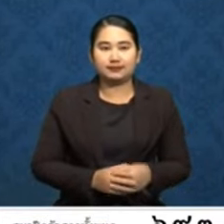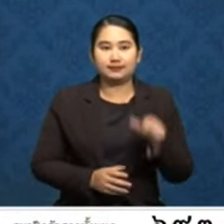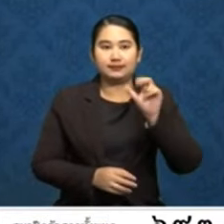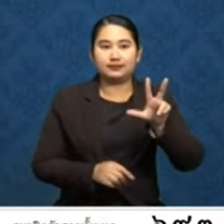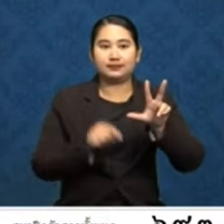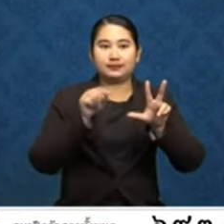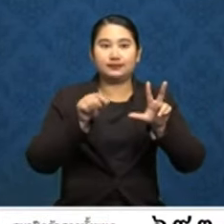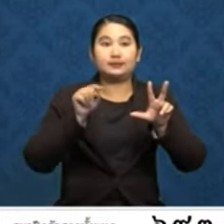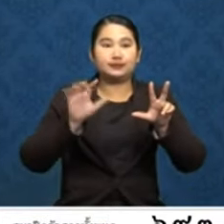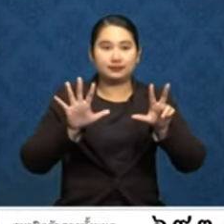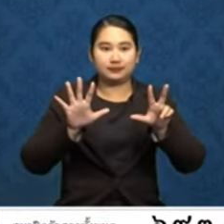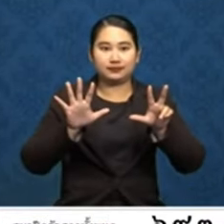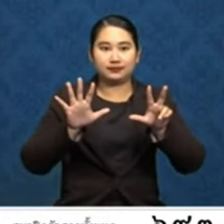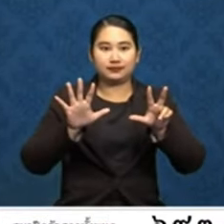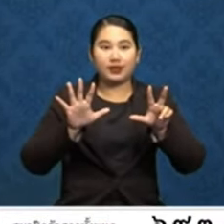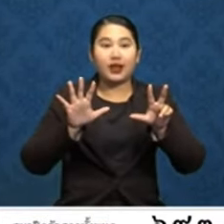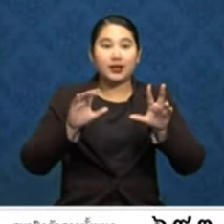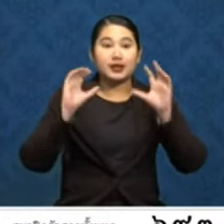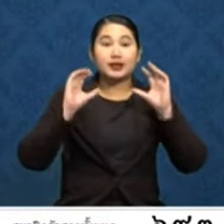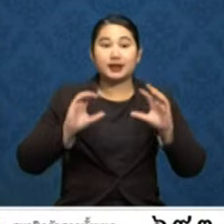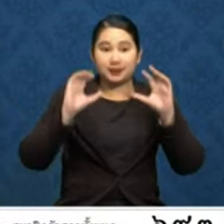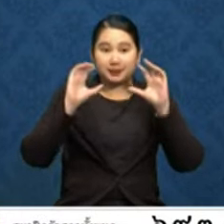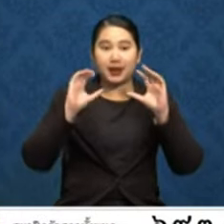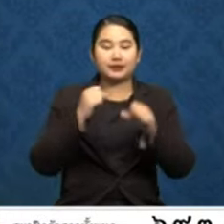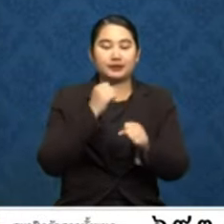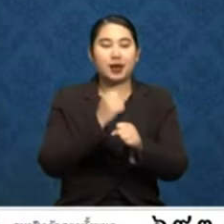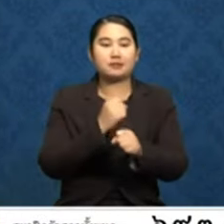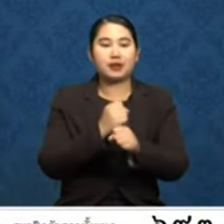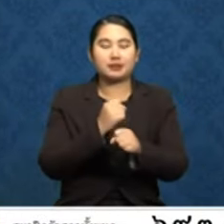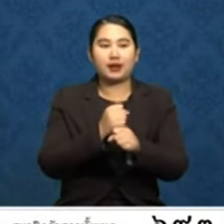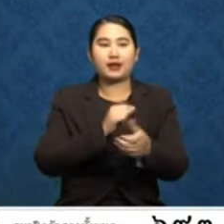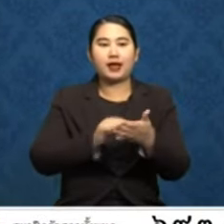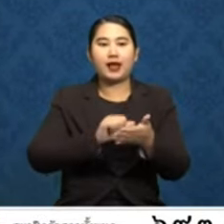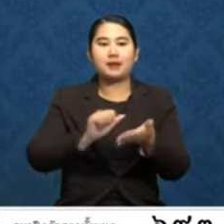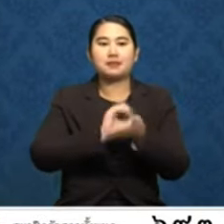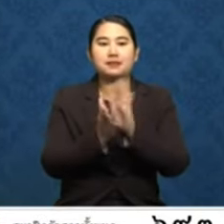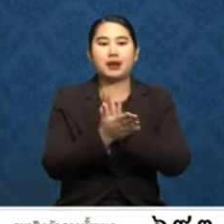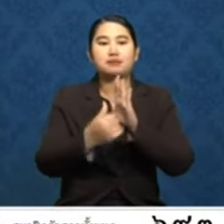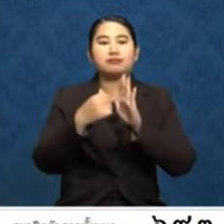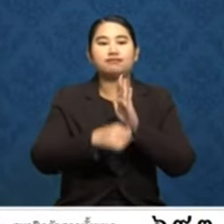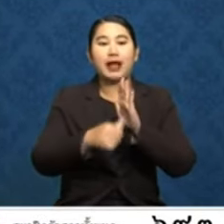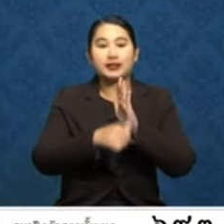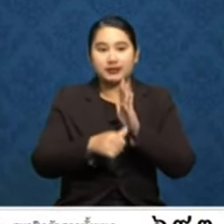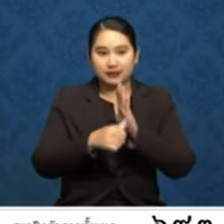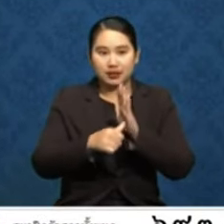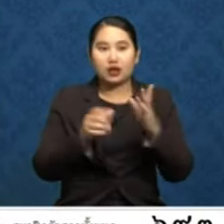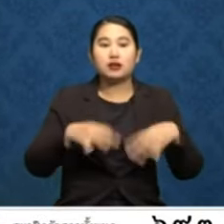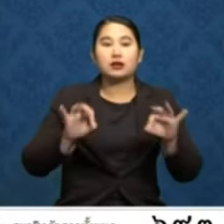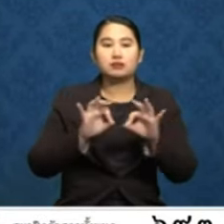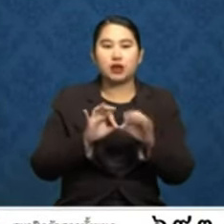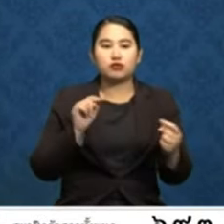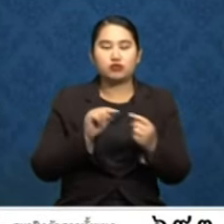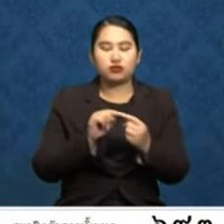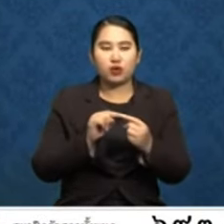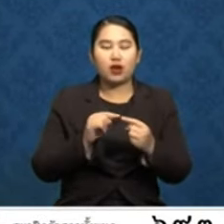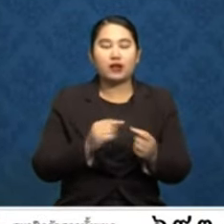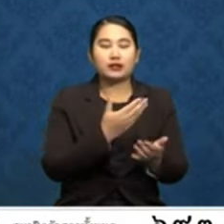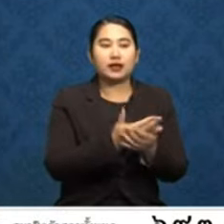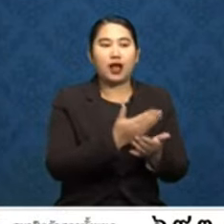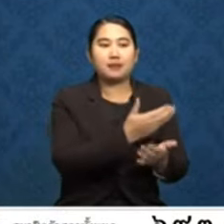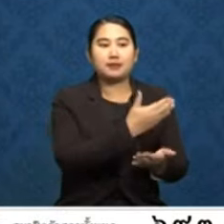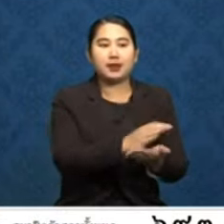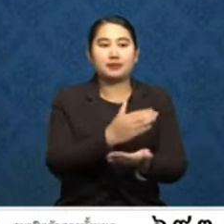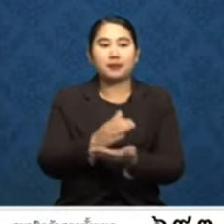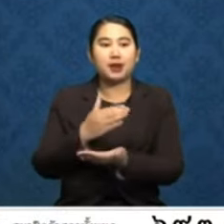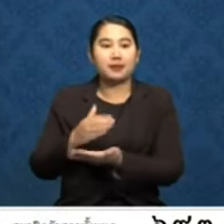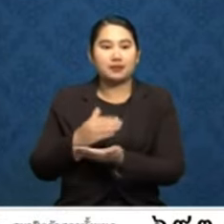3.5 รัฐบาลจะเปลี่ยนโครงสร้างทางภาษีครั้งใหญ่ที่ให้ความสำคัญกับการกระจายรายได้